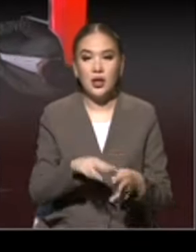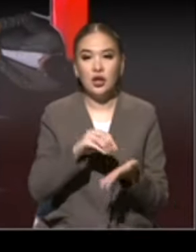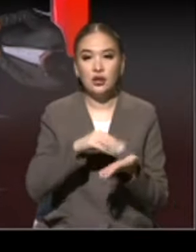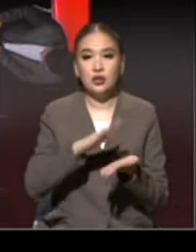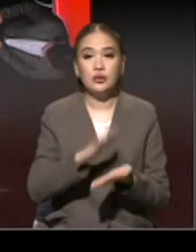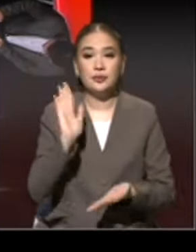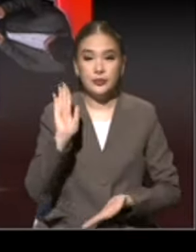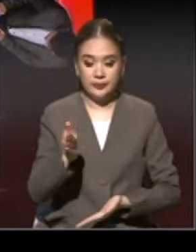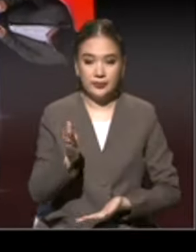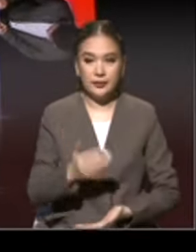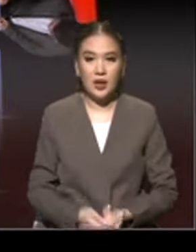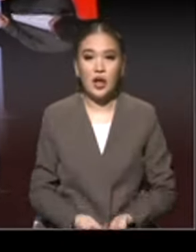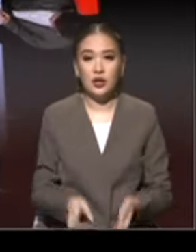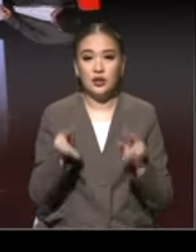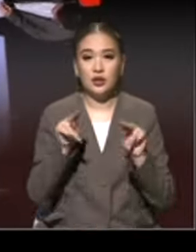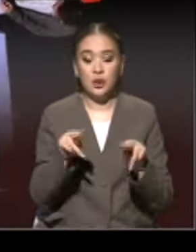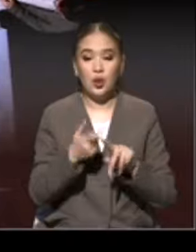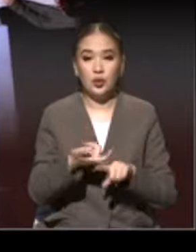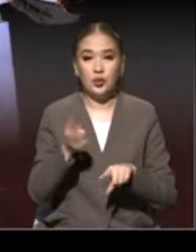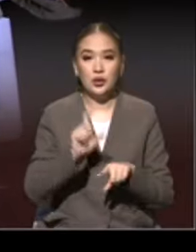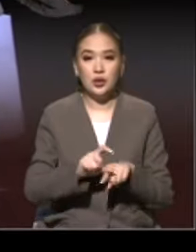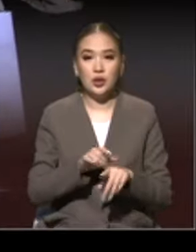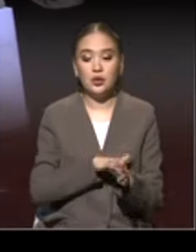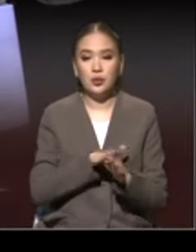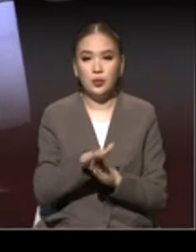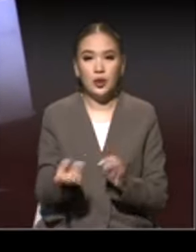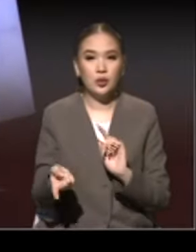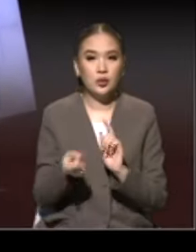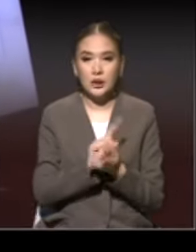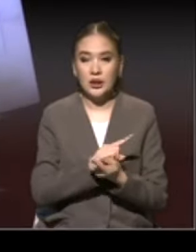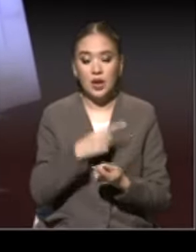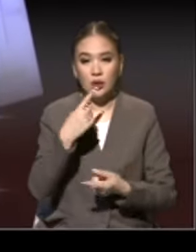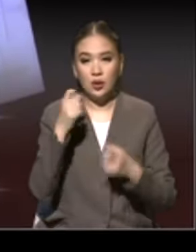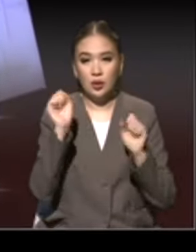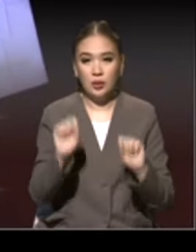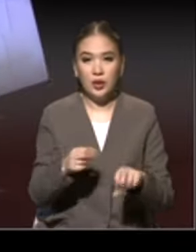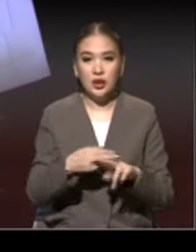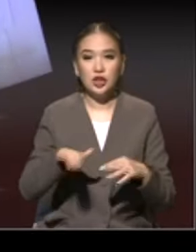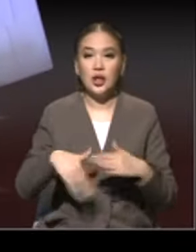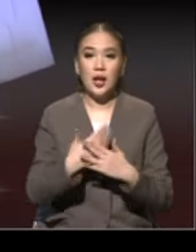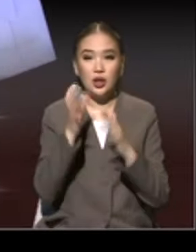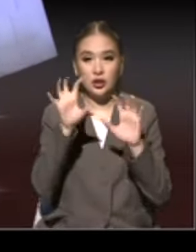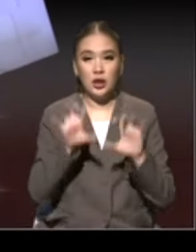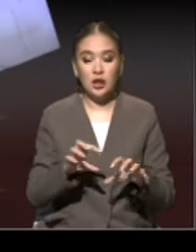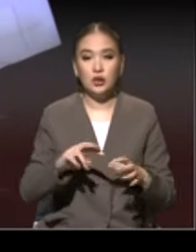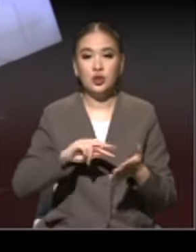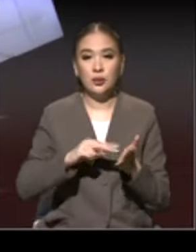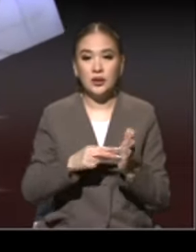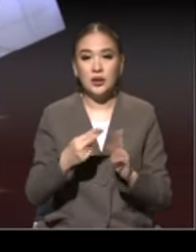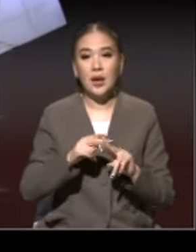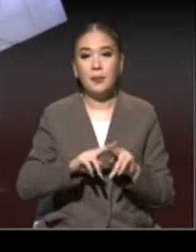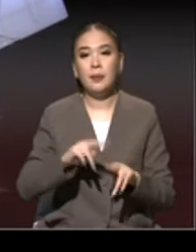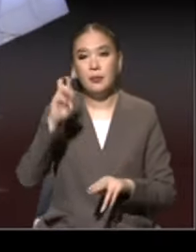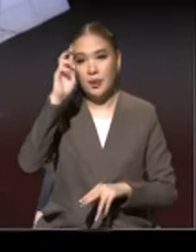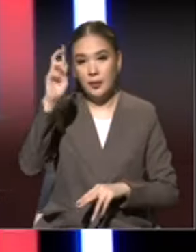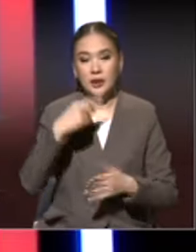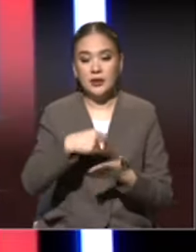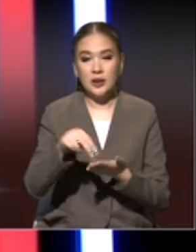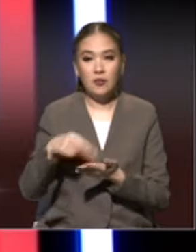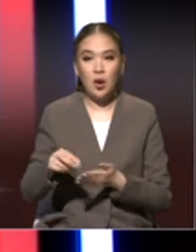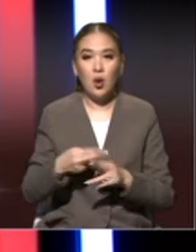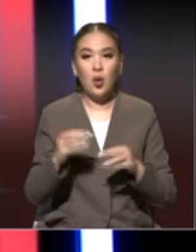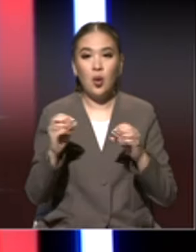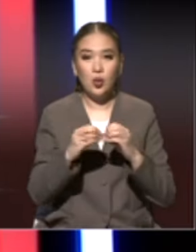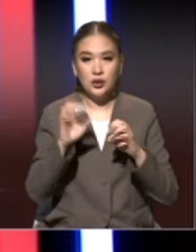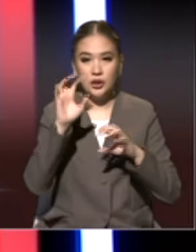заң. Расын айту керек, өте түбегейлі өзгерістер бар деп айтсақ болады. Жаңа заң жобасы, яғни мемлекеттік сатып алудағы ойын